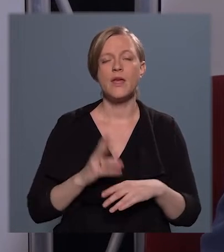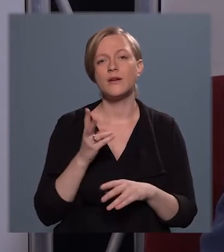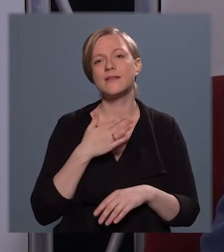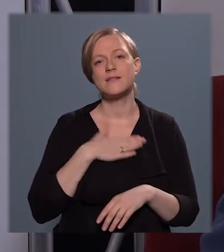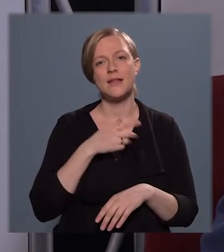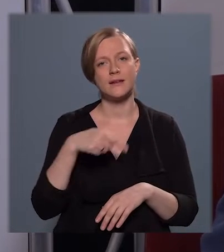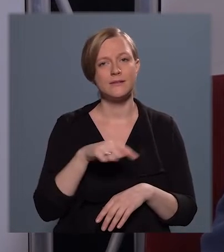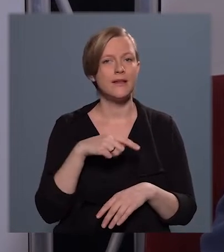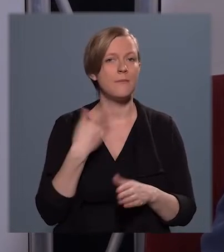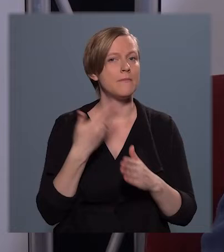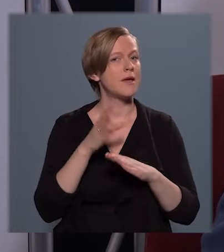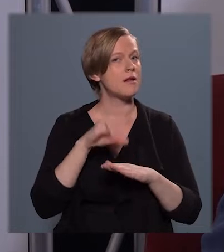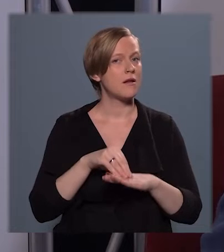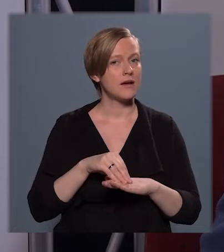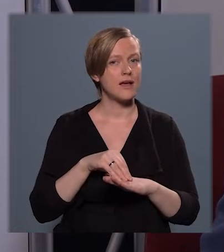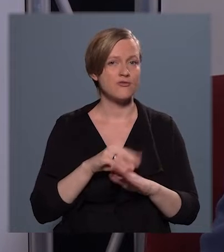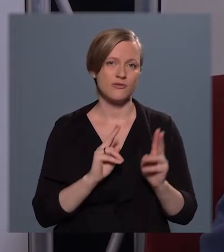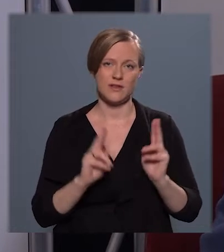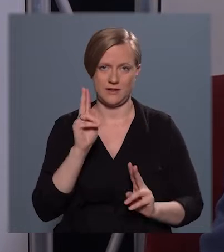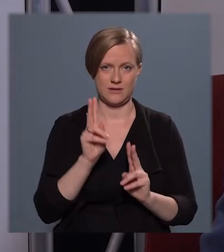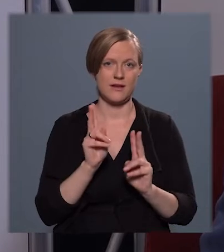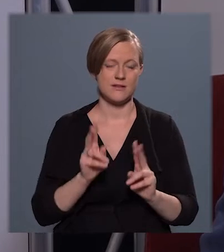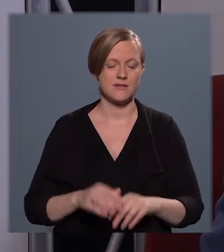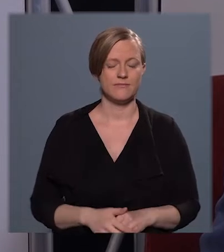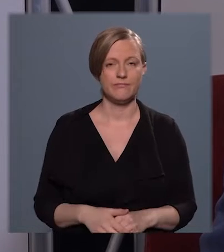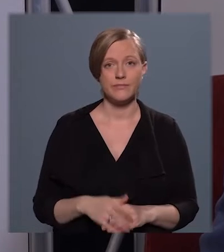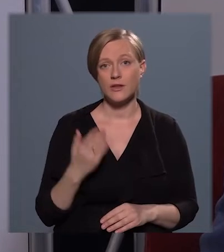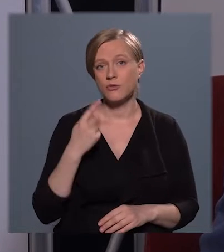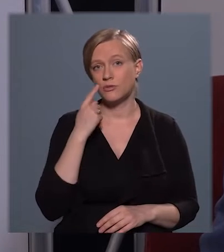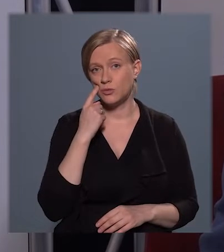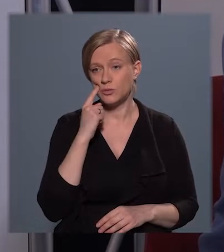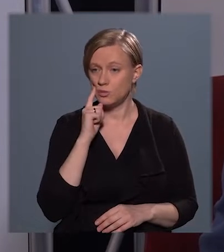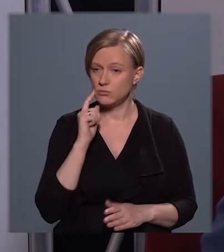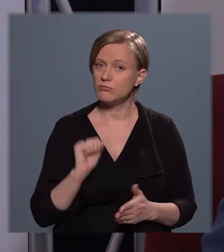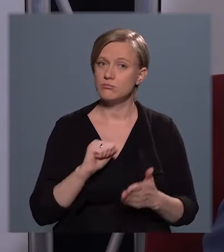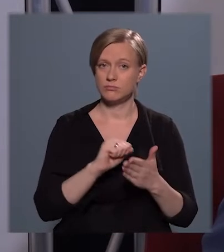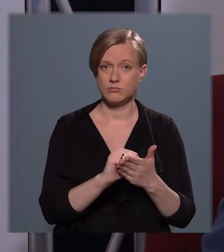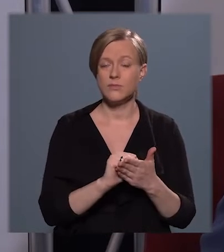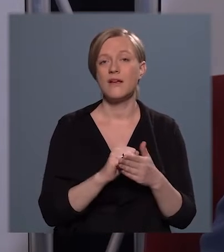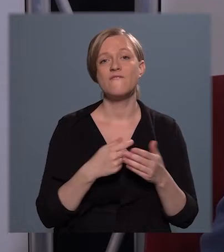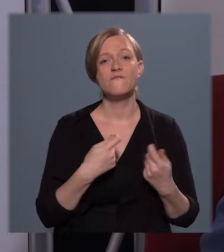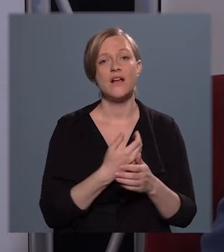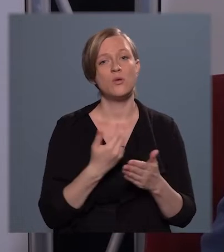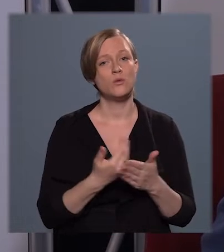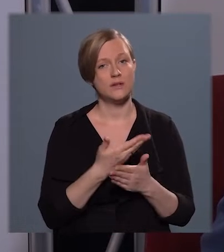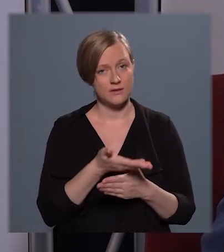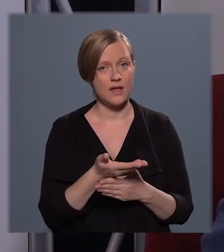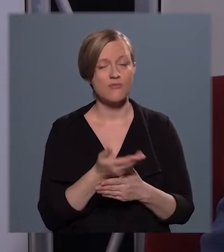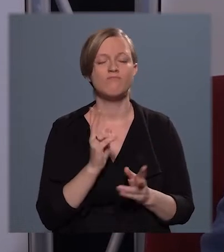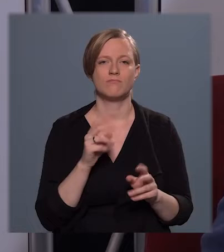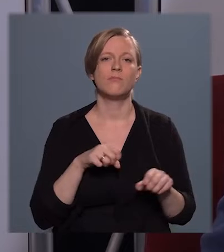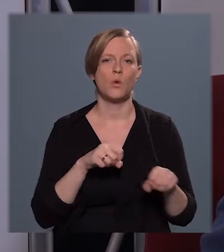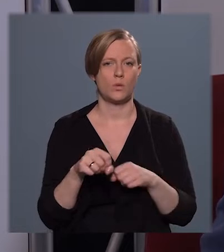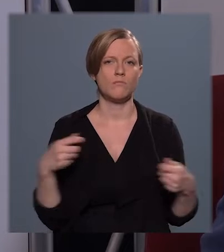szeretne bérlakást, az jelentkezhet, és hogyha hozzá tud járulni a felújításhoz, akkor az önkormányzat